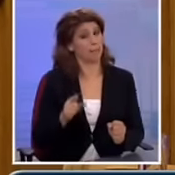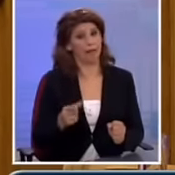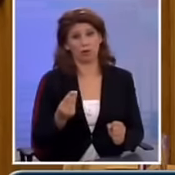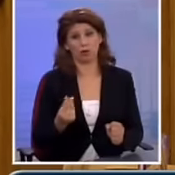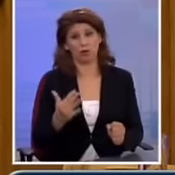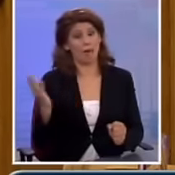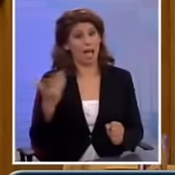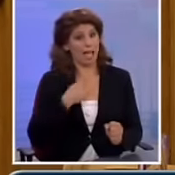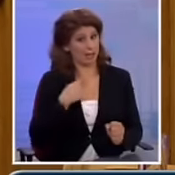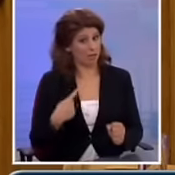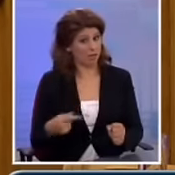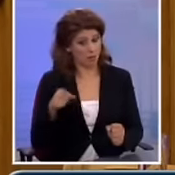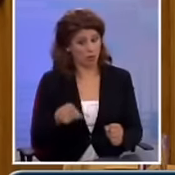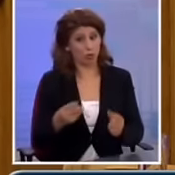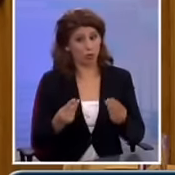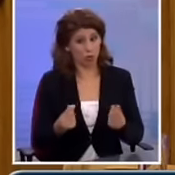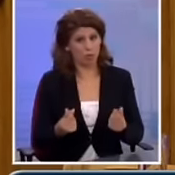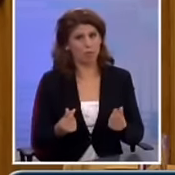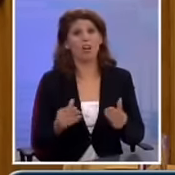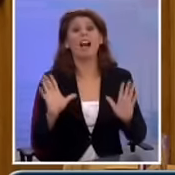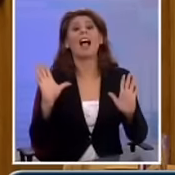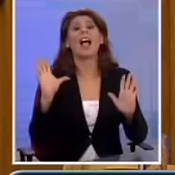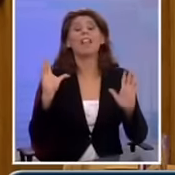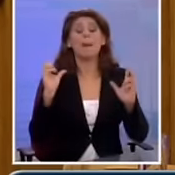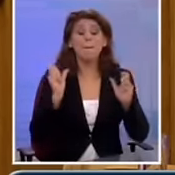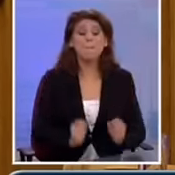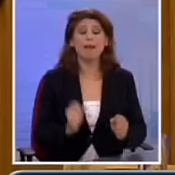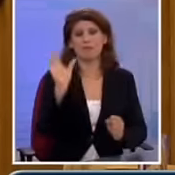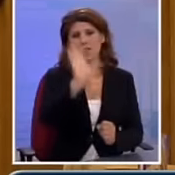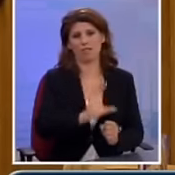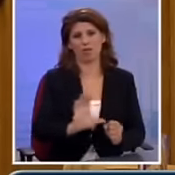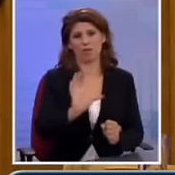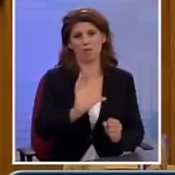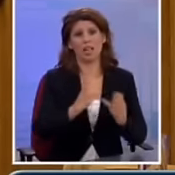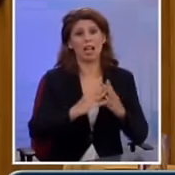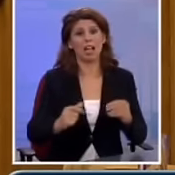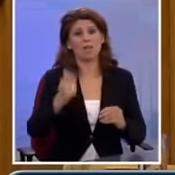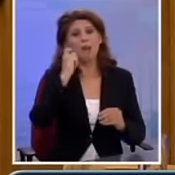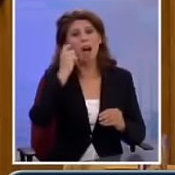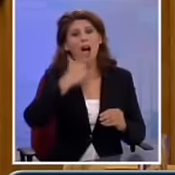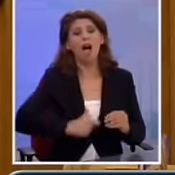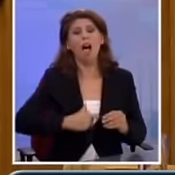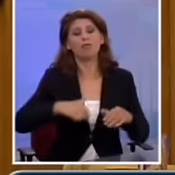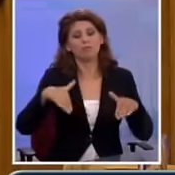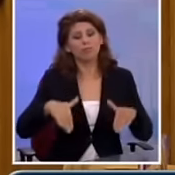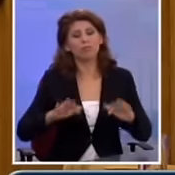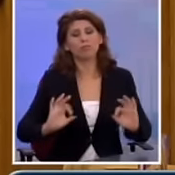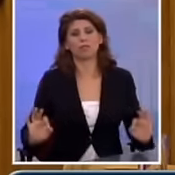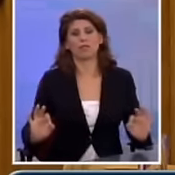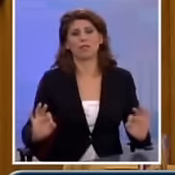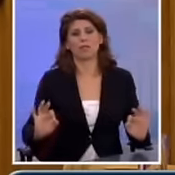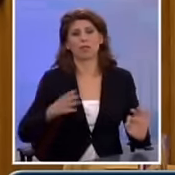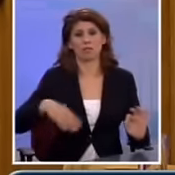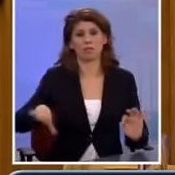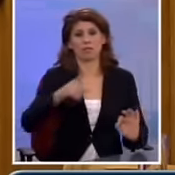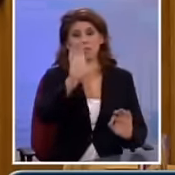αν συμπεριφερόμαστε έτσι, δεν μένουμε Ευρώπη. Αντίθετα, χάνουμε τον αυτοσεβασμό μας ως λαός σε μια